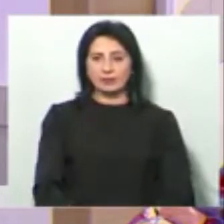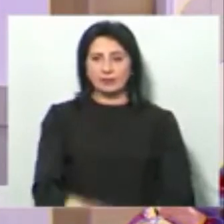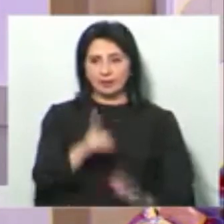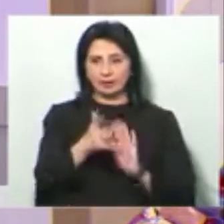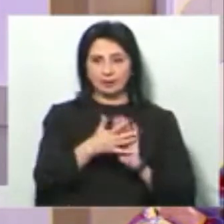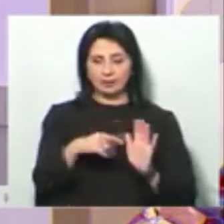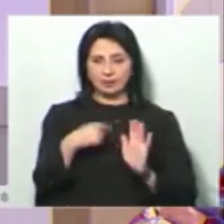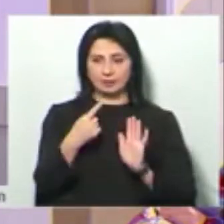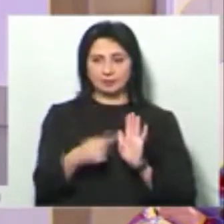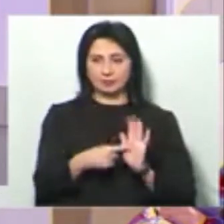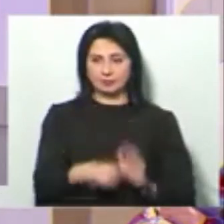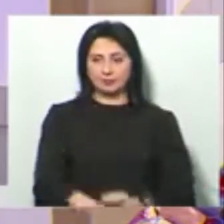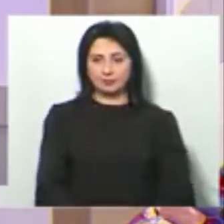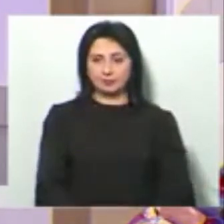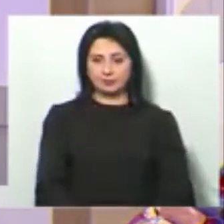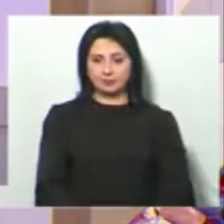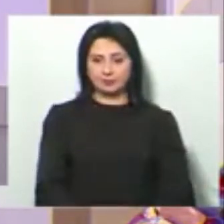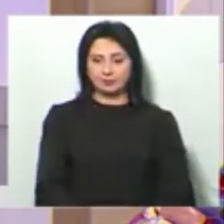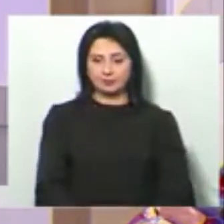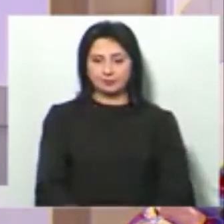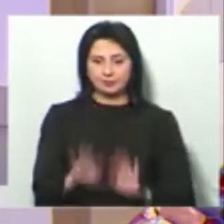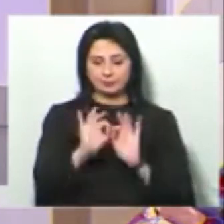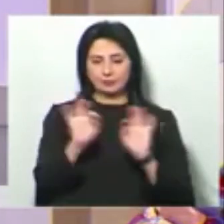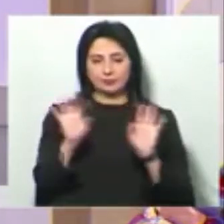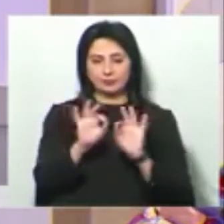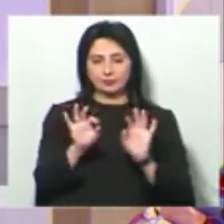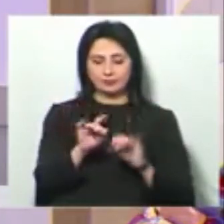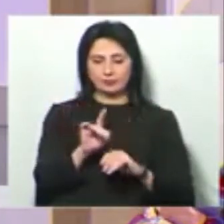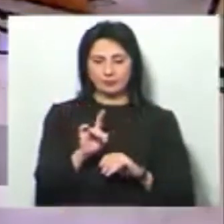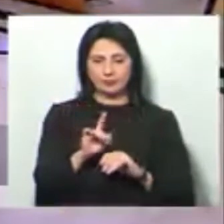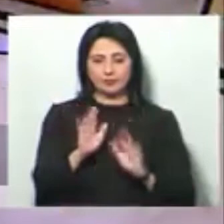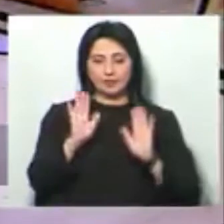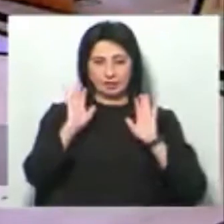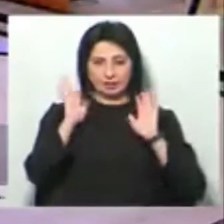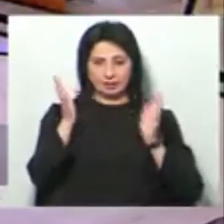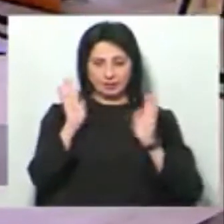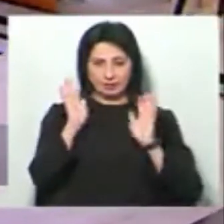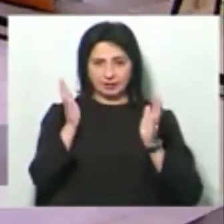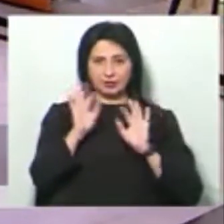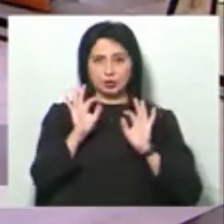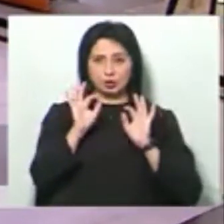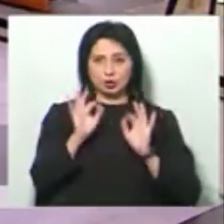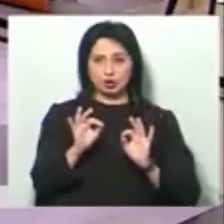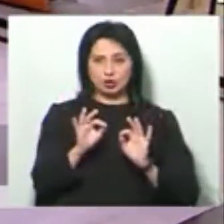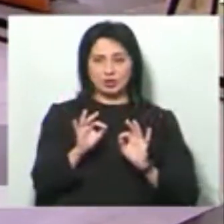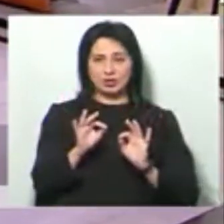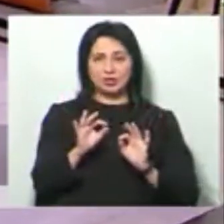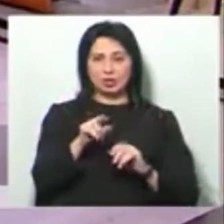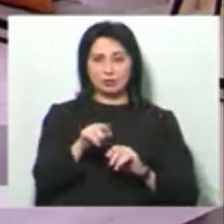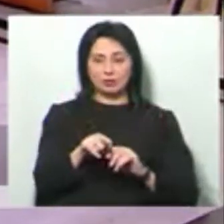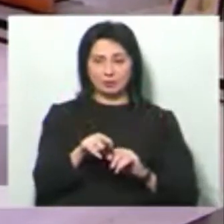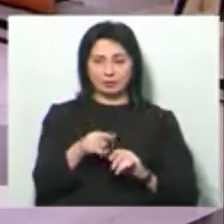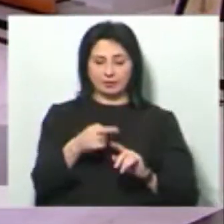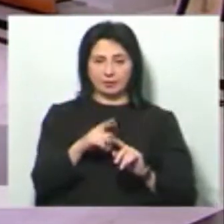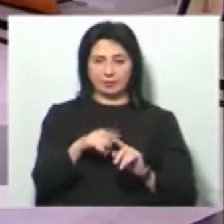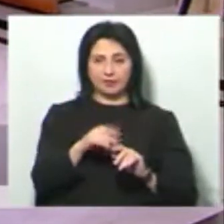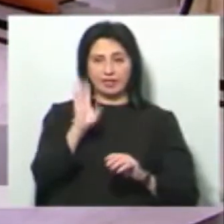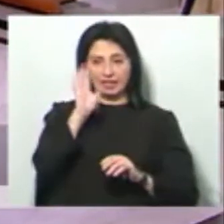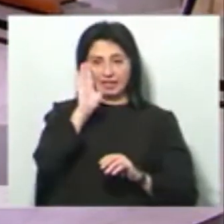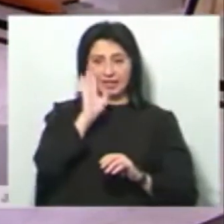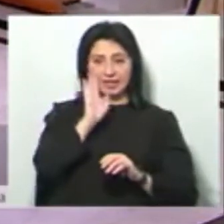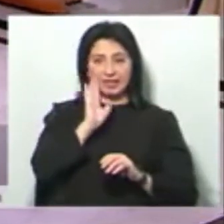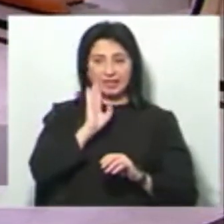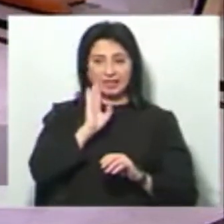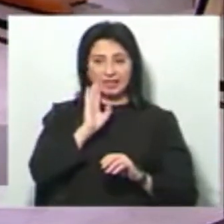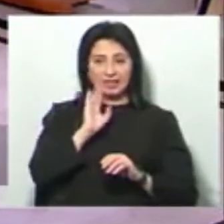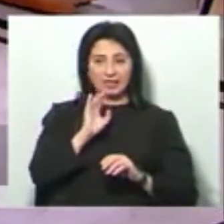madloba shekitqvisvis. Diakh, moghaxsenebt ro arterul hipertenzias, soret aris is, rodesats adamianebi dilit an